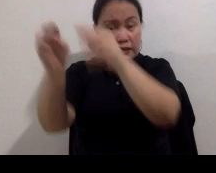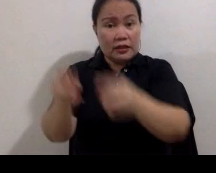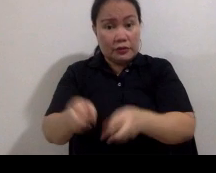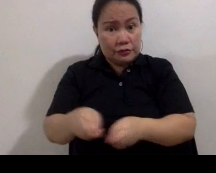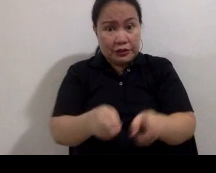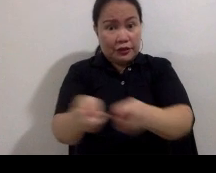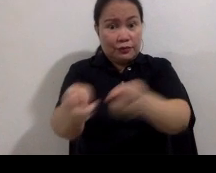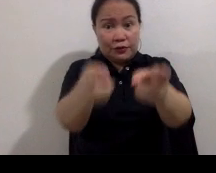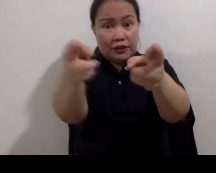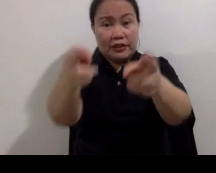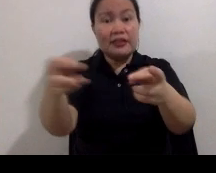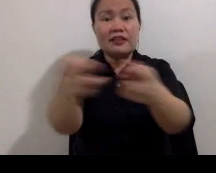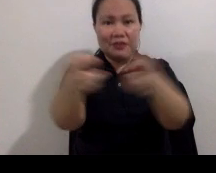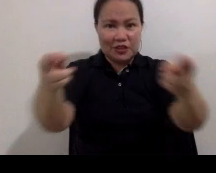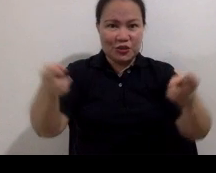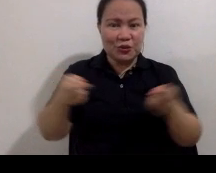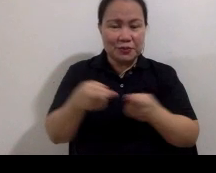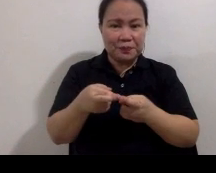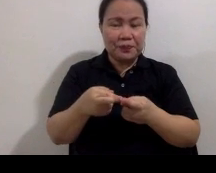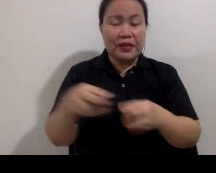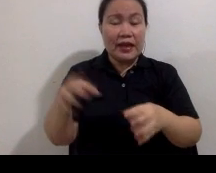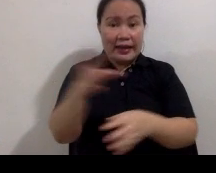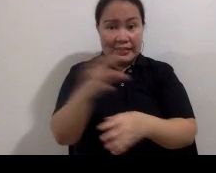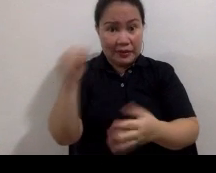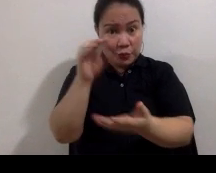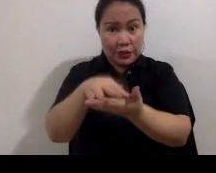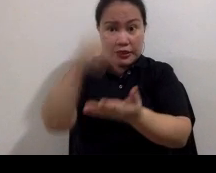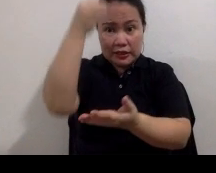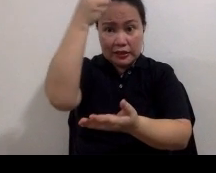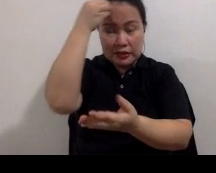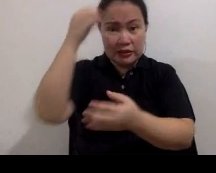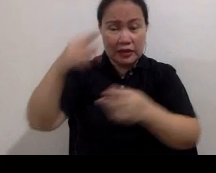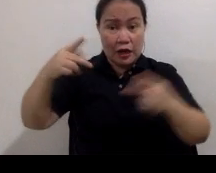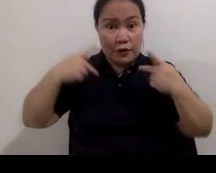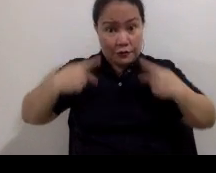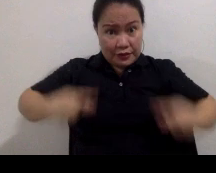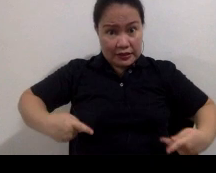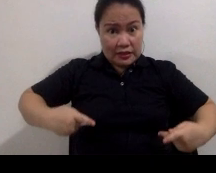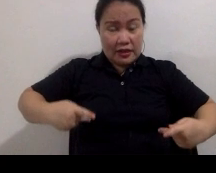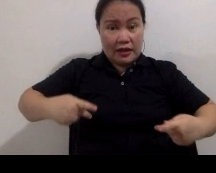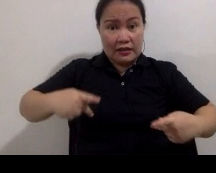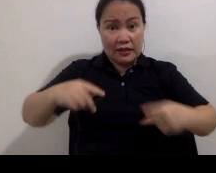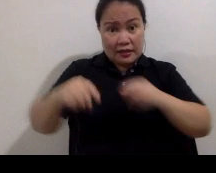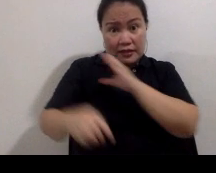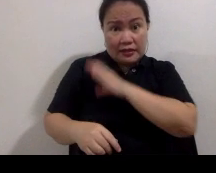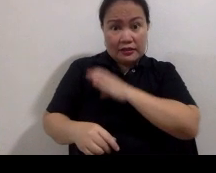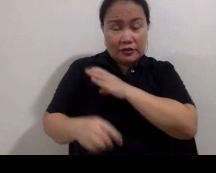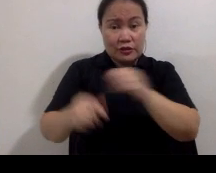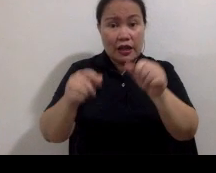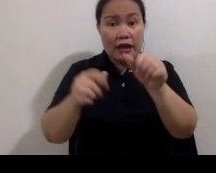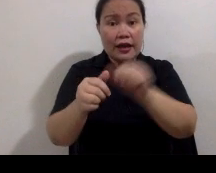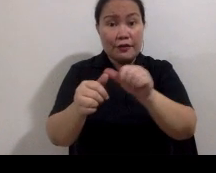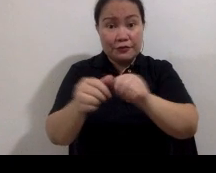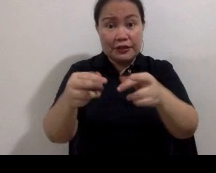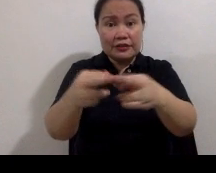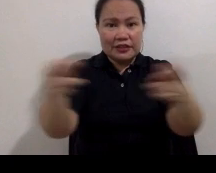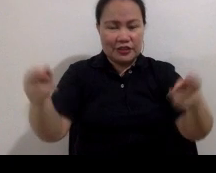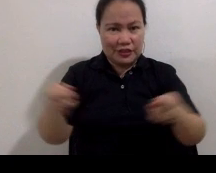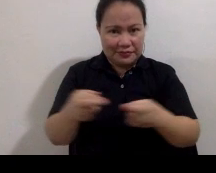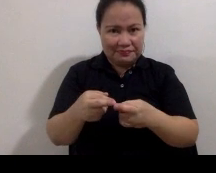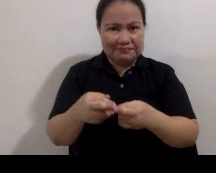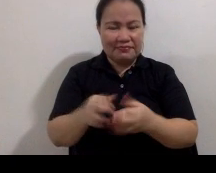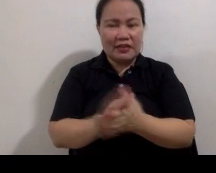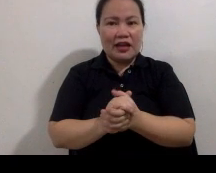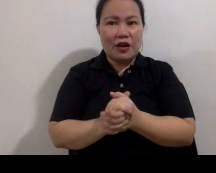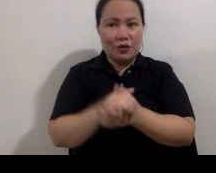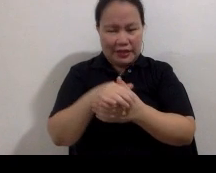ilog na matatagpuan sa mga rehiyong ito. At nalaman natin yung mga pisikal na katangian ng bawat rehiyon.